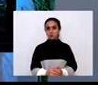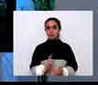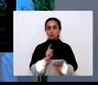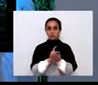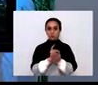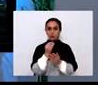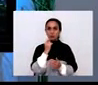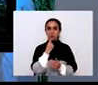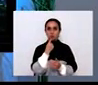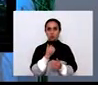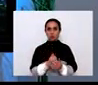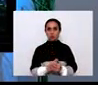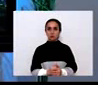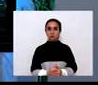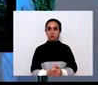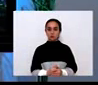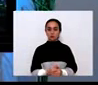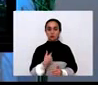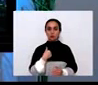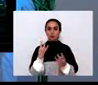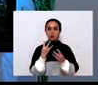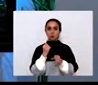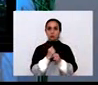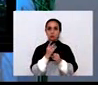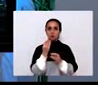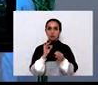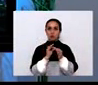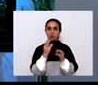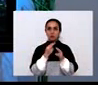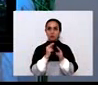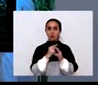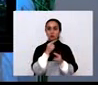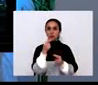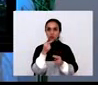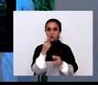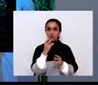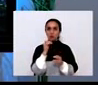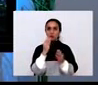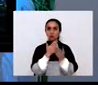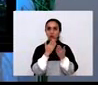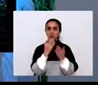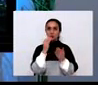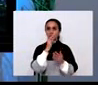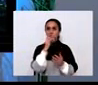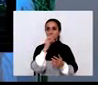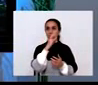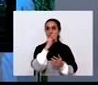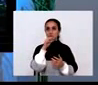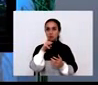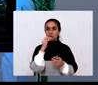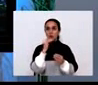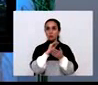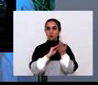Задание посложнее. Нам нужно переделать предложение в отрицательное, используя отрицание «не» и «нет»